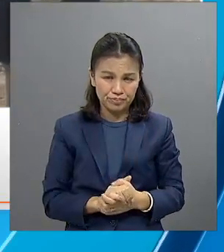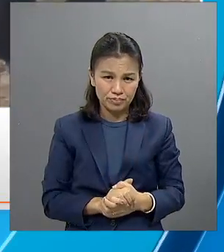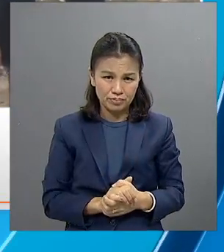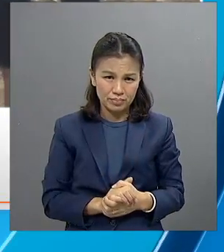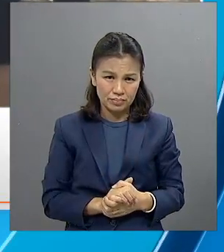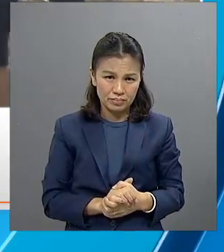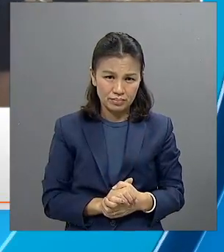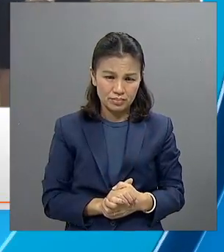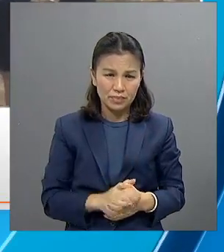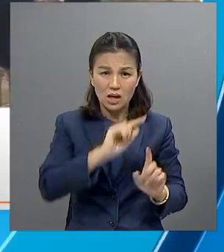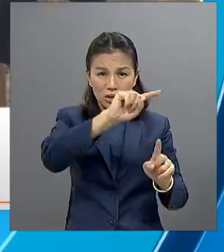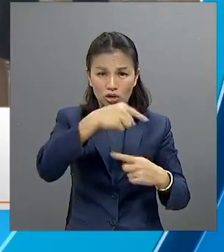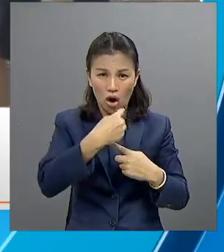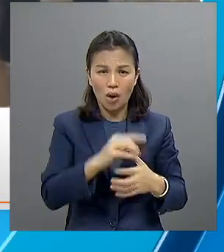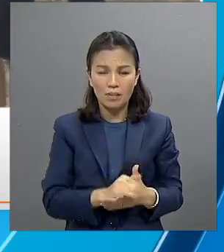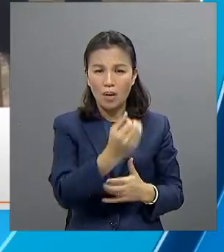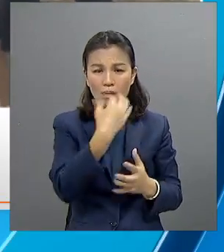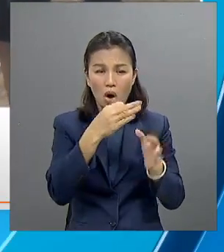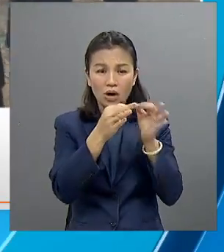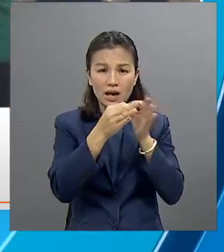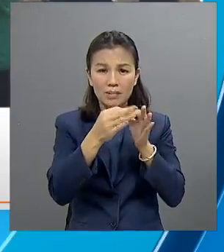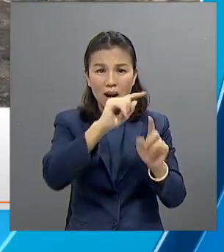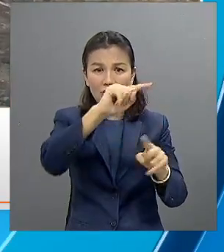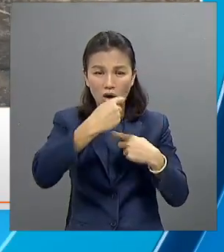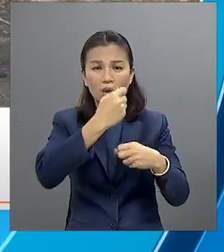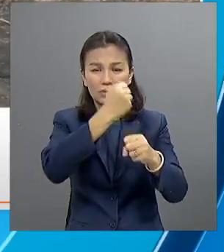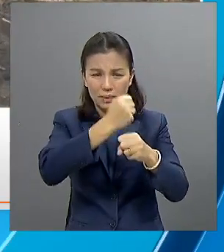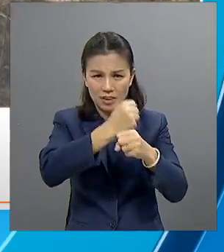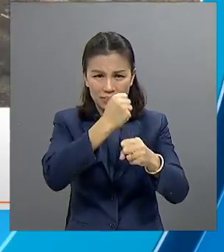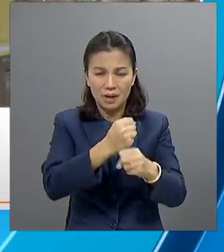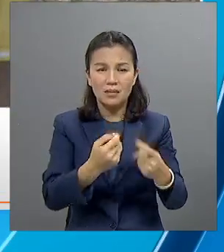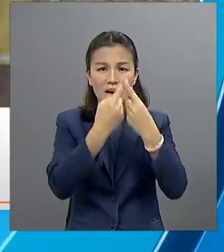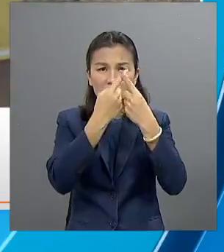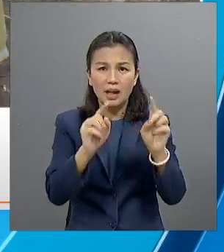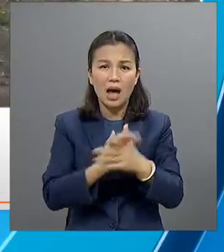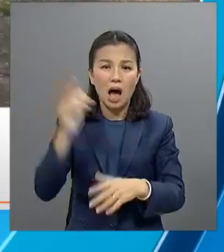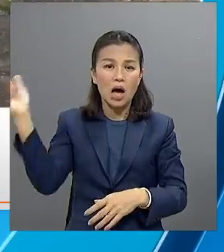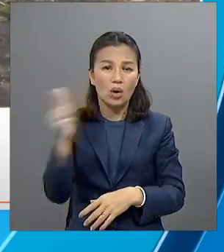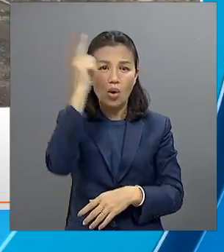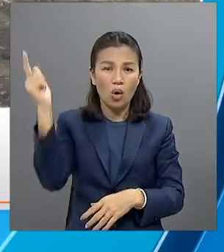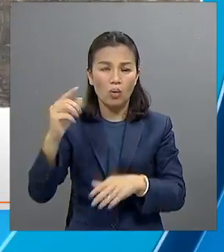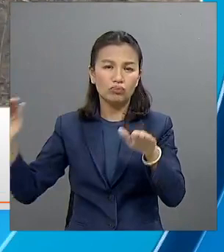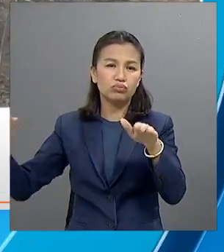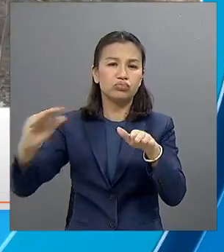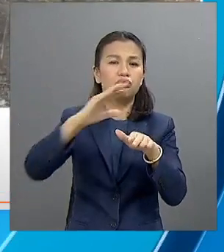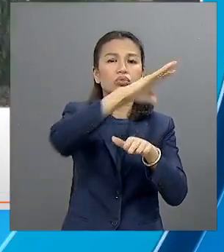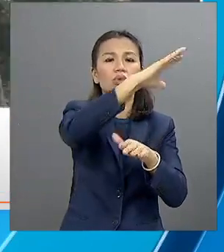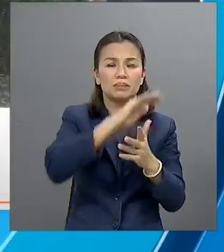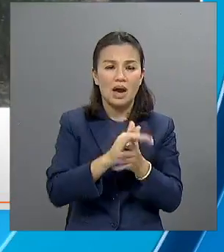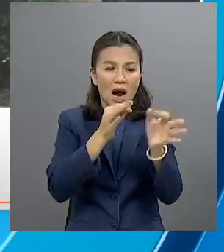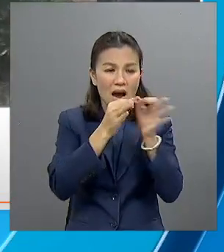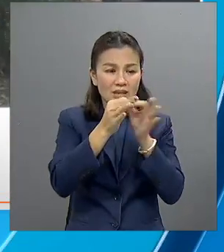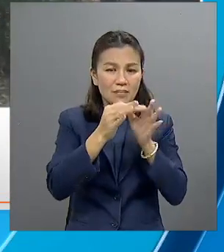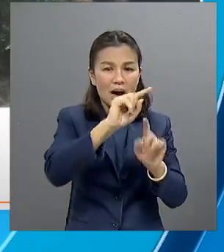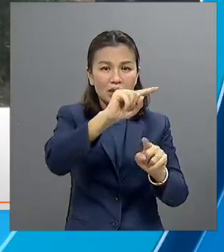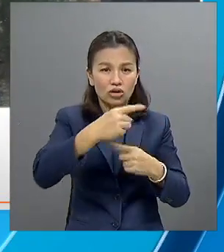เขาก็แจ้งเขาชี้แจงนะครับว่าเขาก็ทำอยู่เพียงแต่ว่าลักษณะของลมนะครับเรื่องของการเขาชี้แจงว่ามันเ